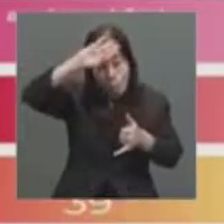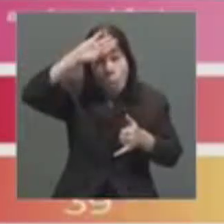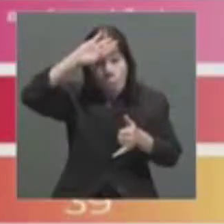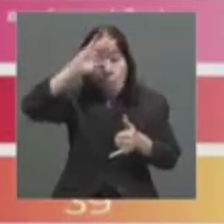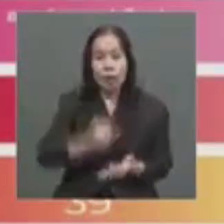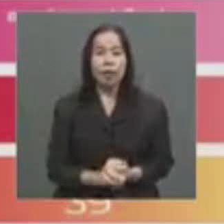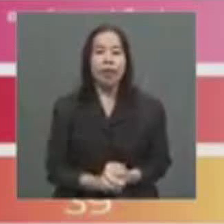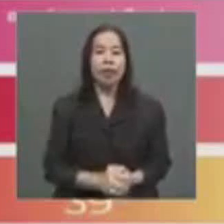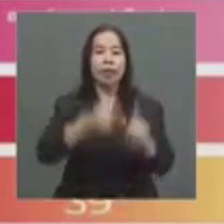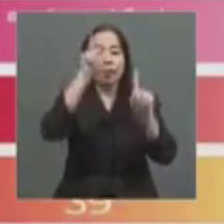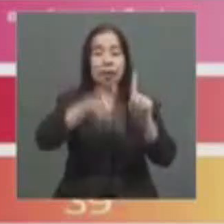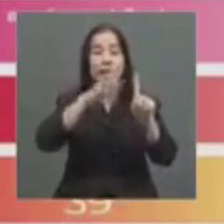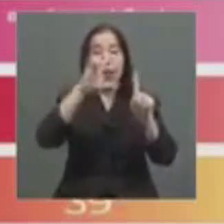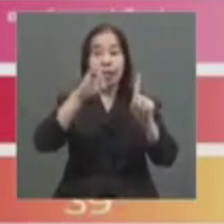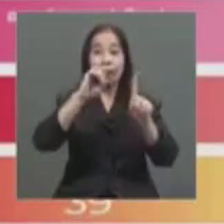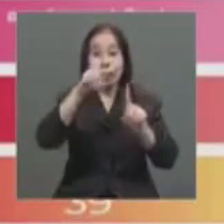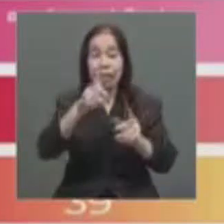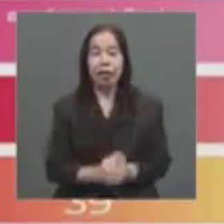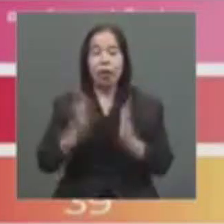รายสัมผัสผู้ป่วยรายก่อนหน้า 38